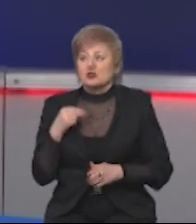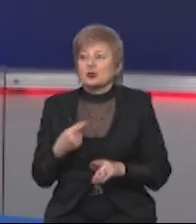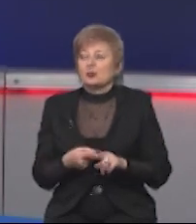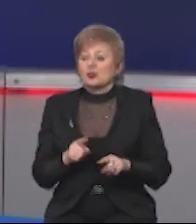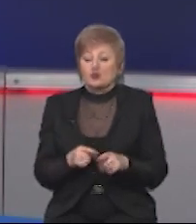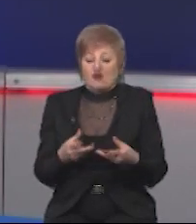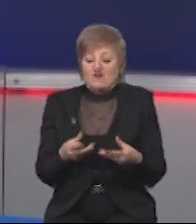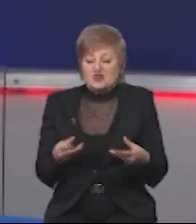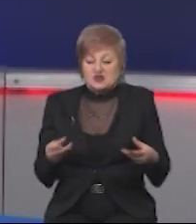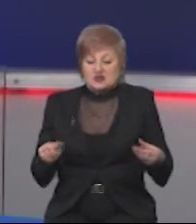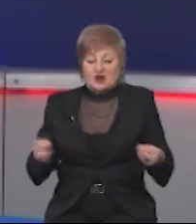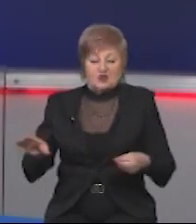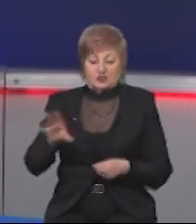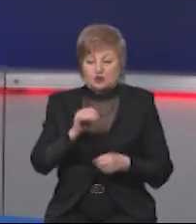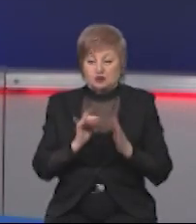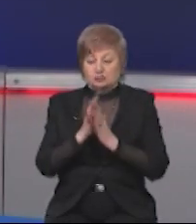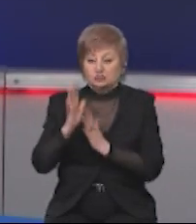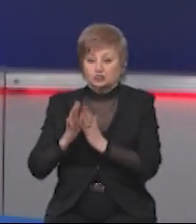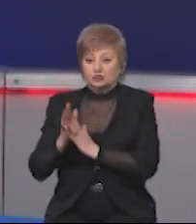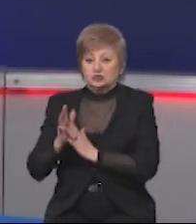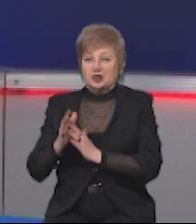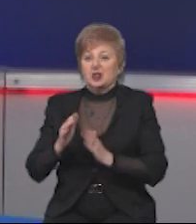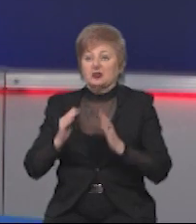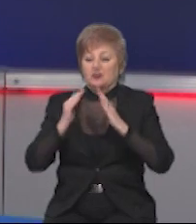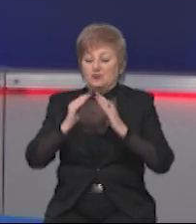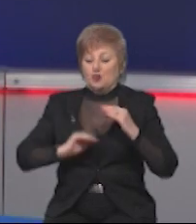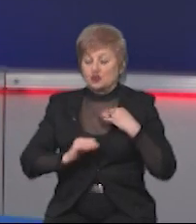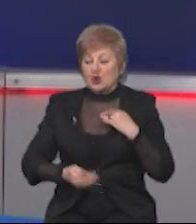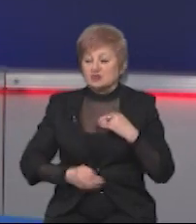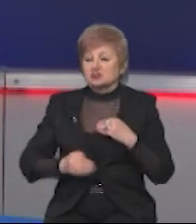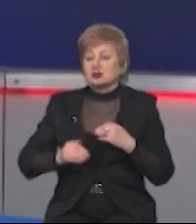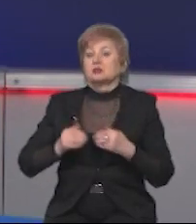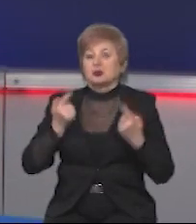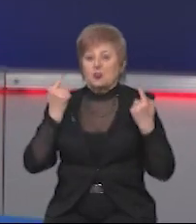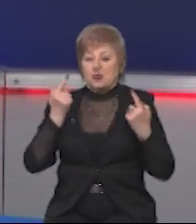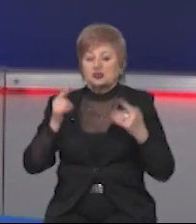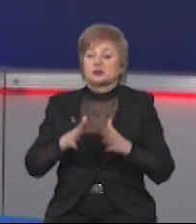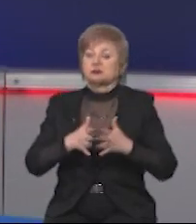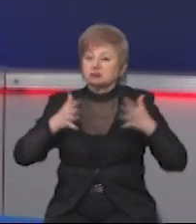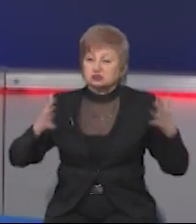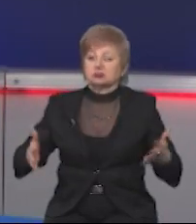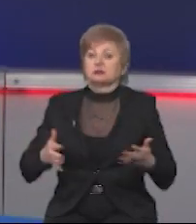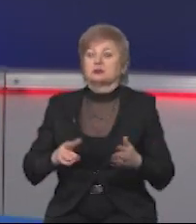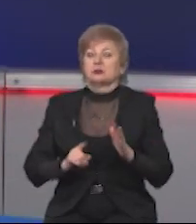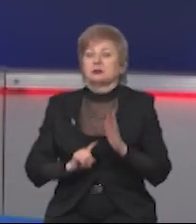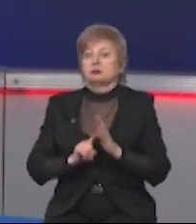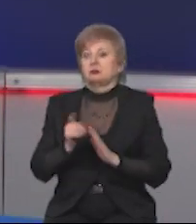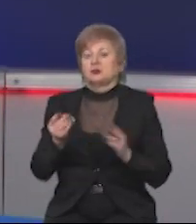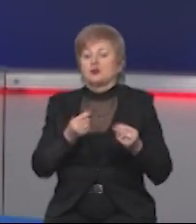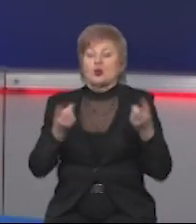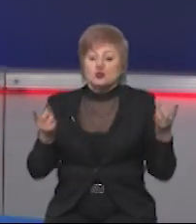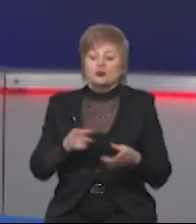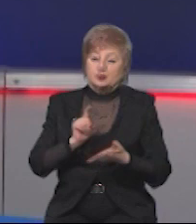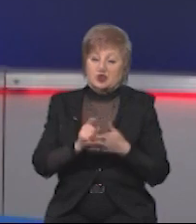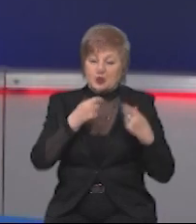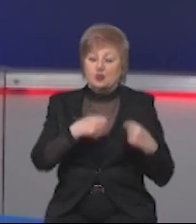вже весна, і у приватних домогосподарствах, у запорізьких фермерах з'явилися овочі, які потрібно десь